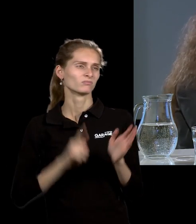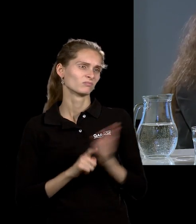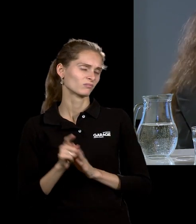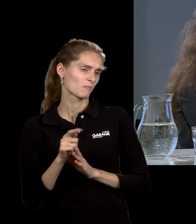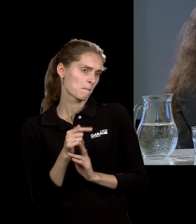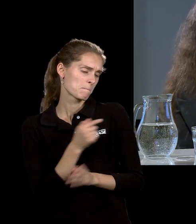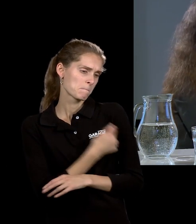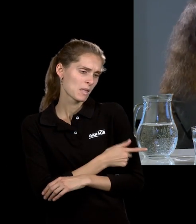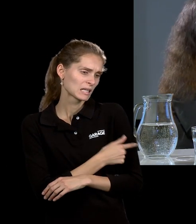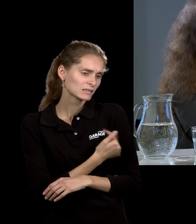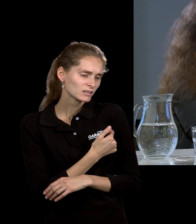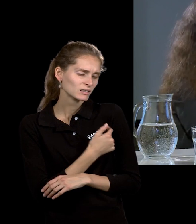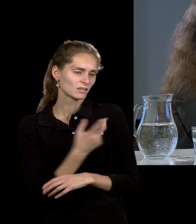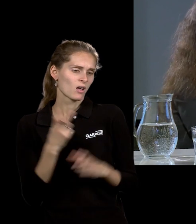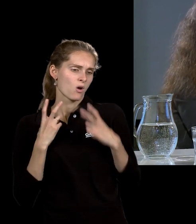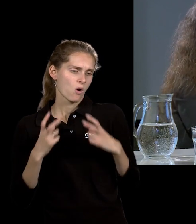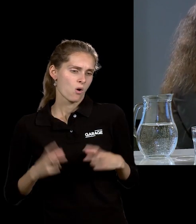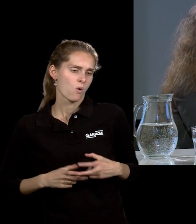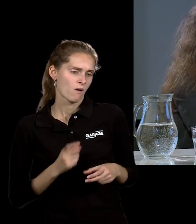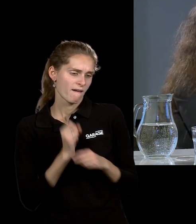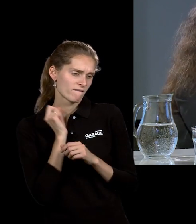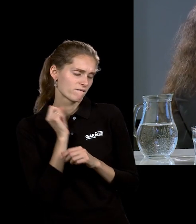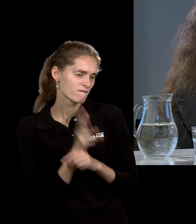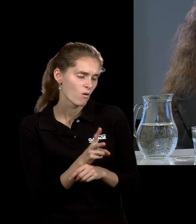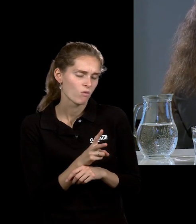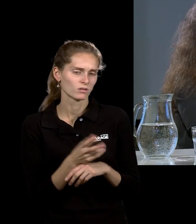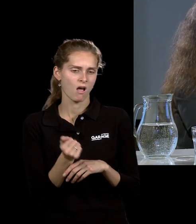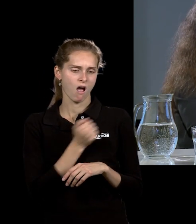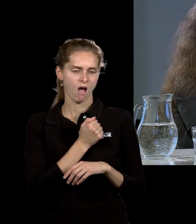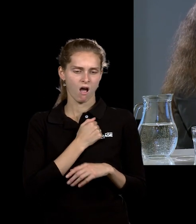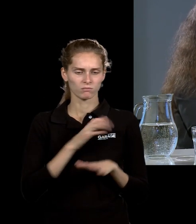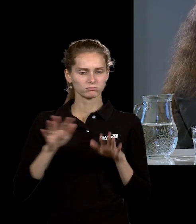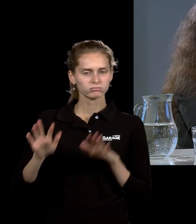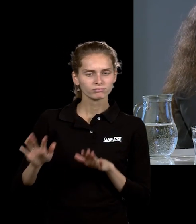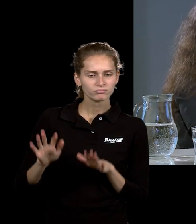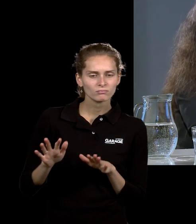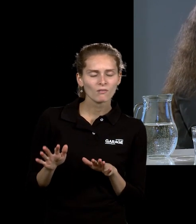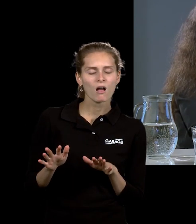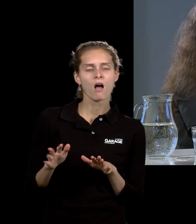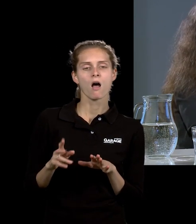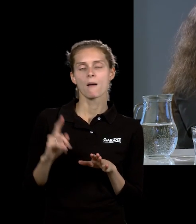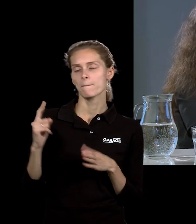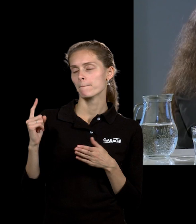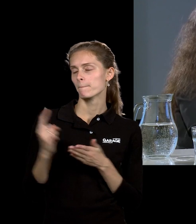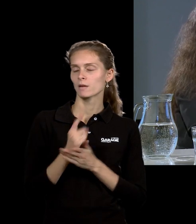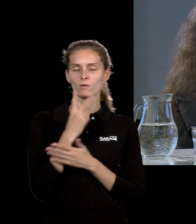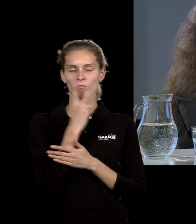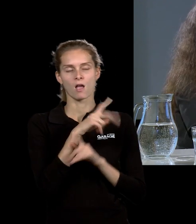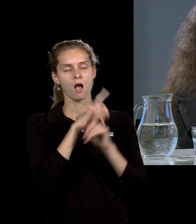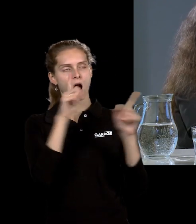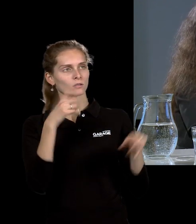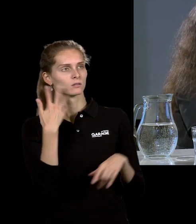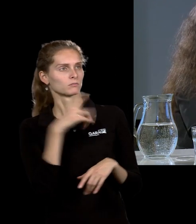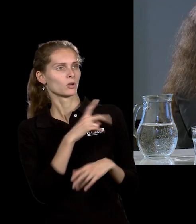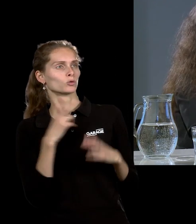из колледжа его выгнали, он там побывал в армии, вернулся и первый раз увидел настоящие картины, когда он был студентом.